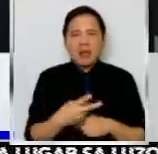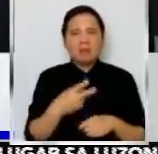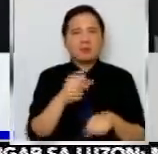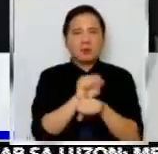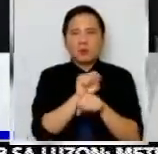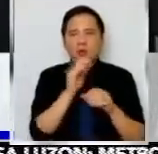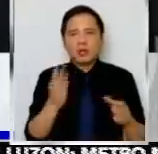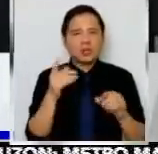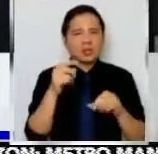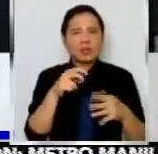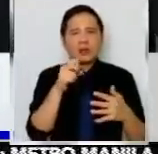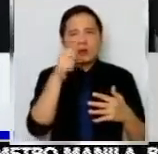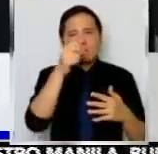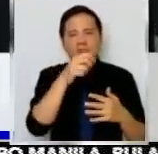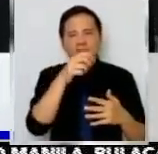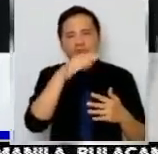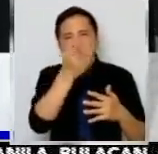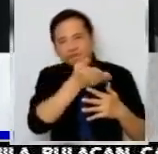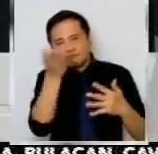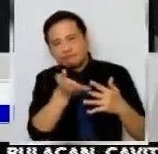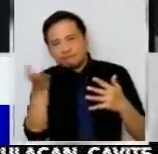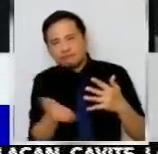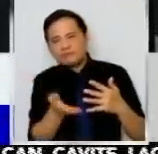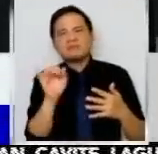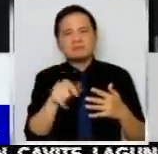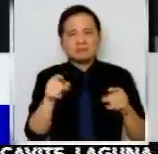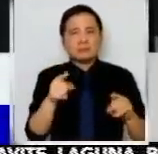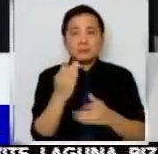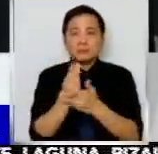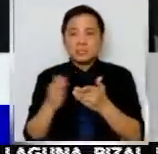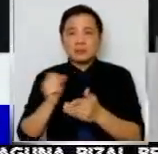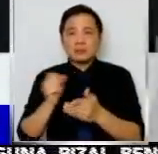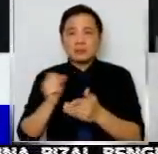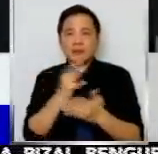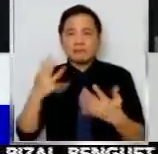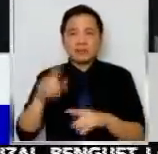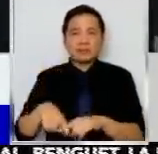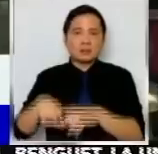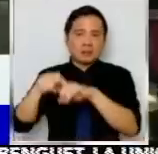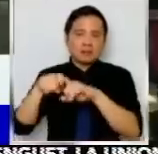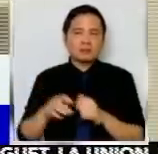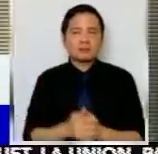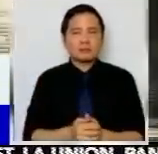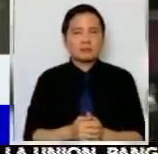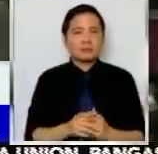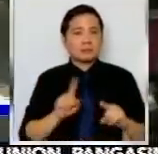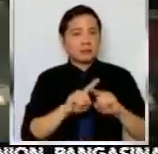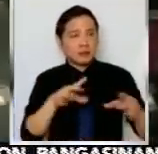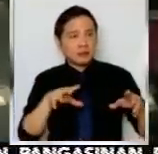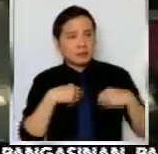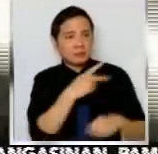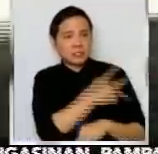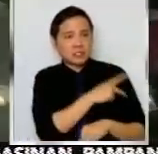yung mga administrative works, pwedeng isuspend muna. Yung mga outpatient, tigil muna yan. Kahapon, nag-anunsyo